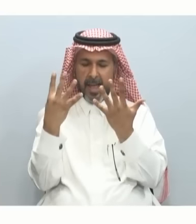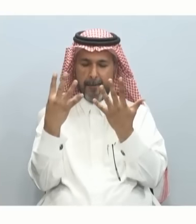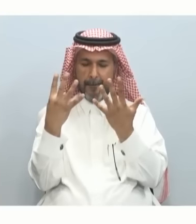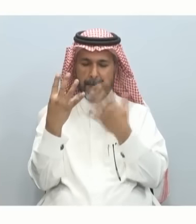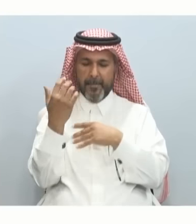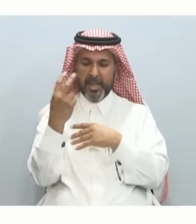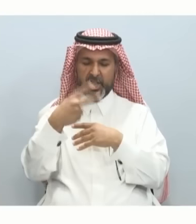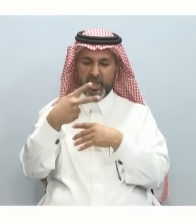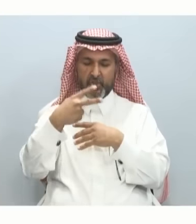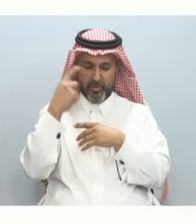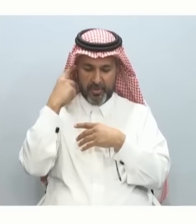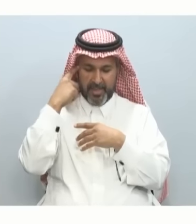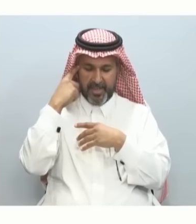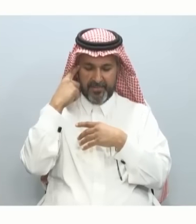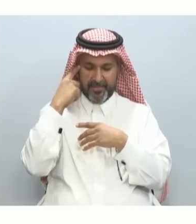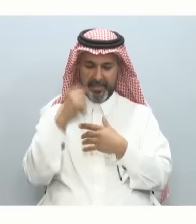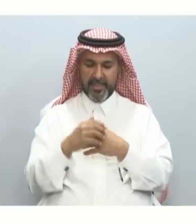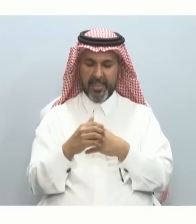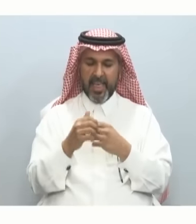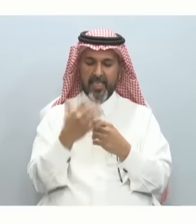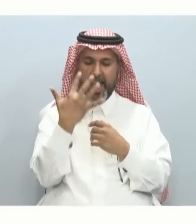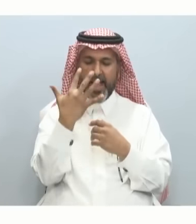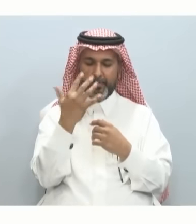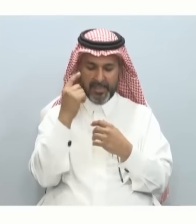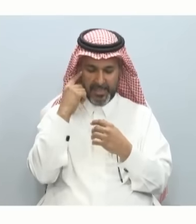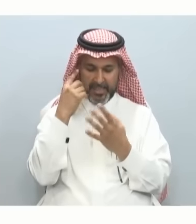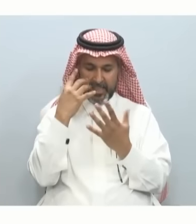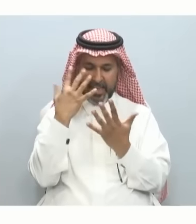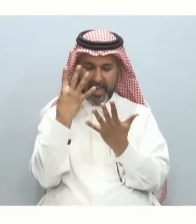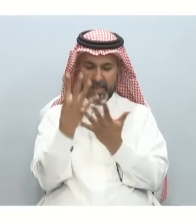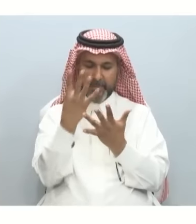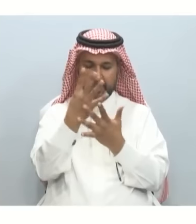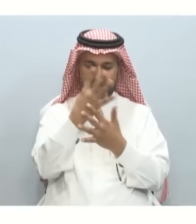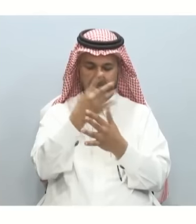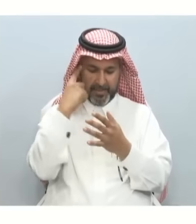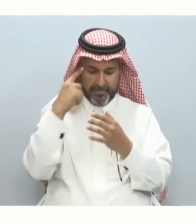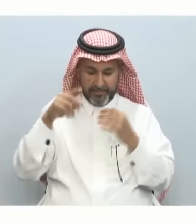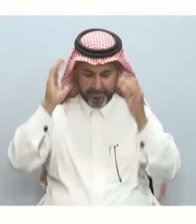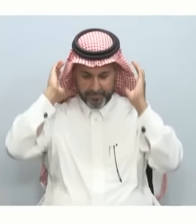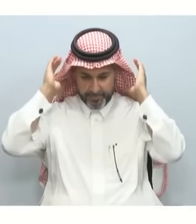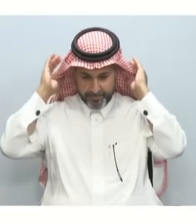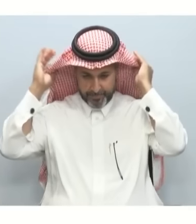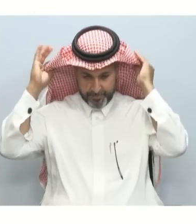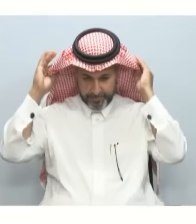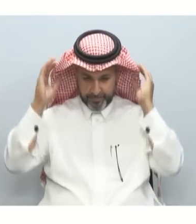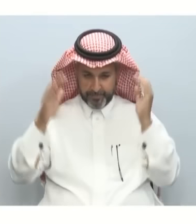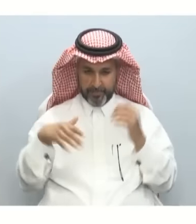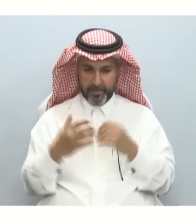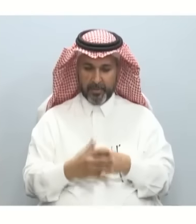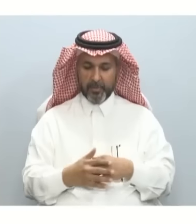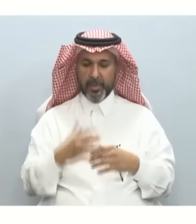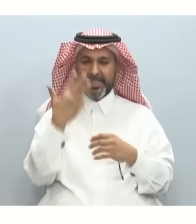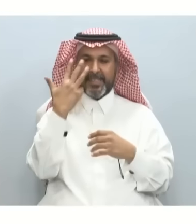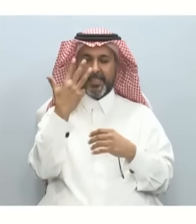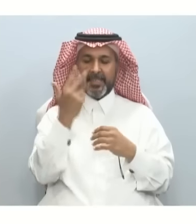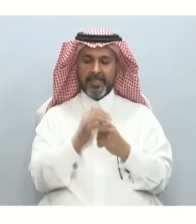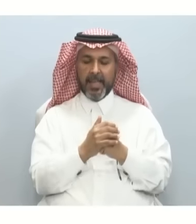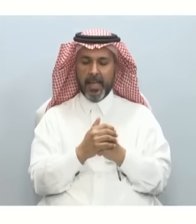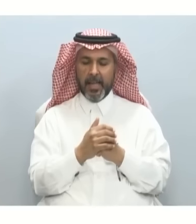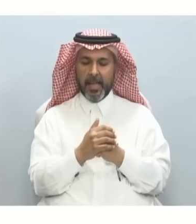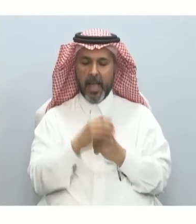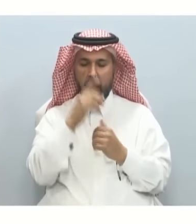المضاعفات الخمسه الاولى للعدد اربعه الان ننتقل الى السؤال رقم سبعه المضاعفات